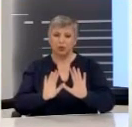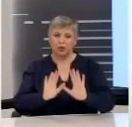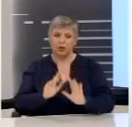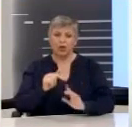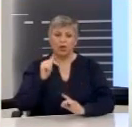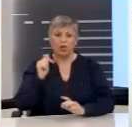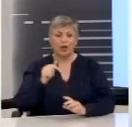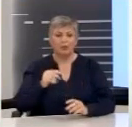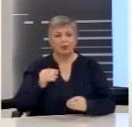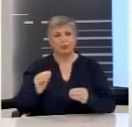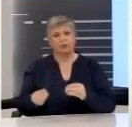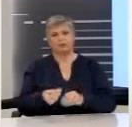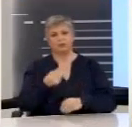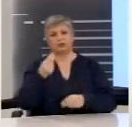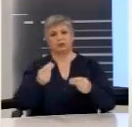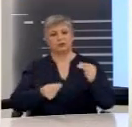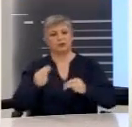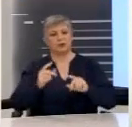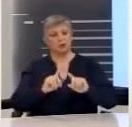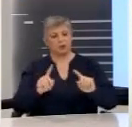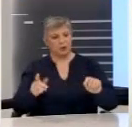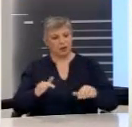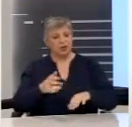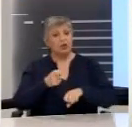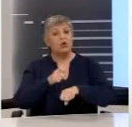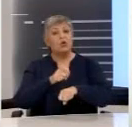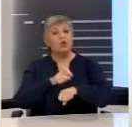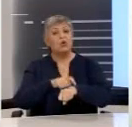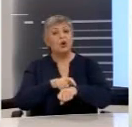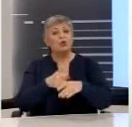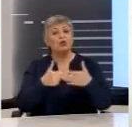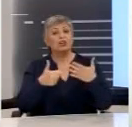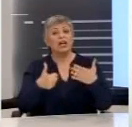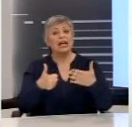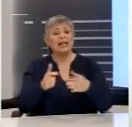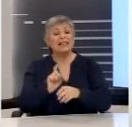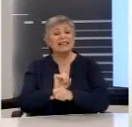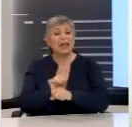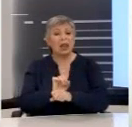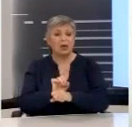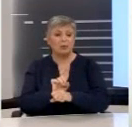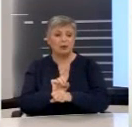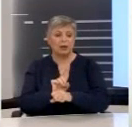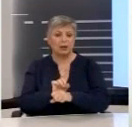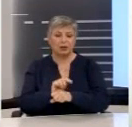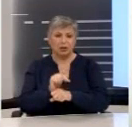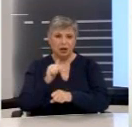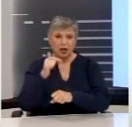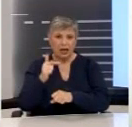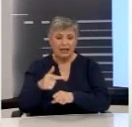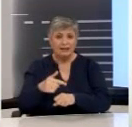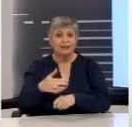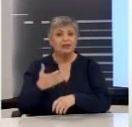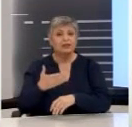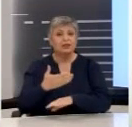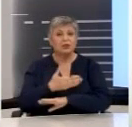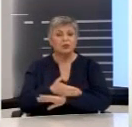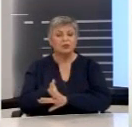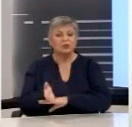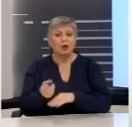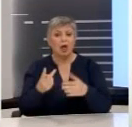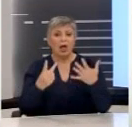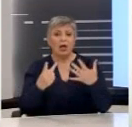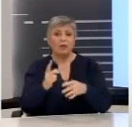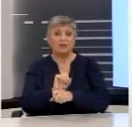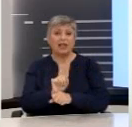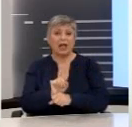παρεξήγηση. Ναι, ο χρόνος ομιλίας σας είναι 6 λεπτά. Θέλω 2 λεπτά παραπάνω. Ήδη καλύψατε τα 7,5 λεπτά ομιλίας.